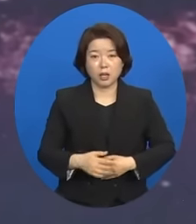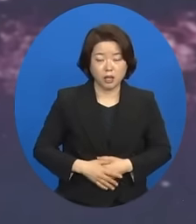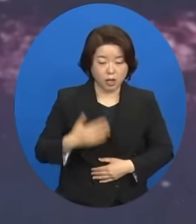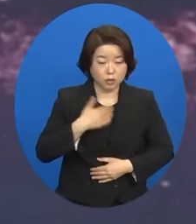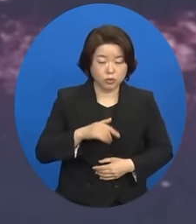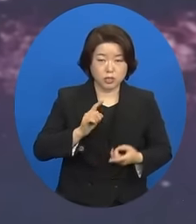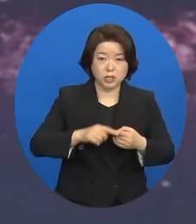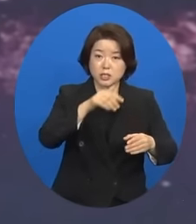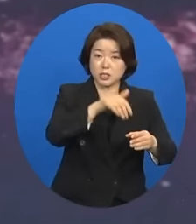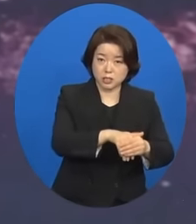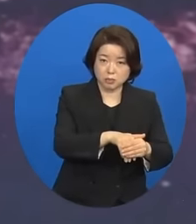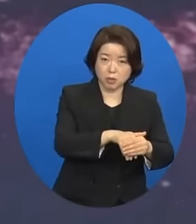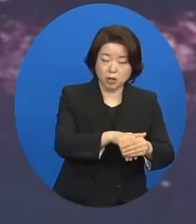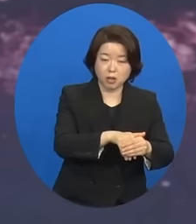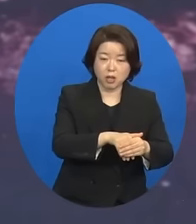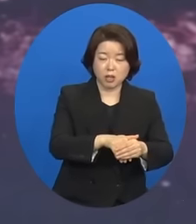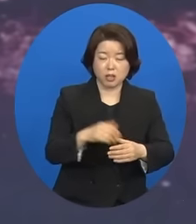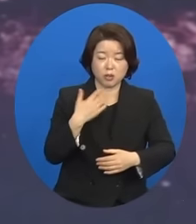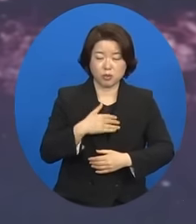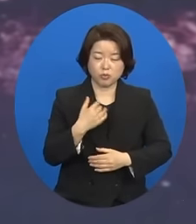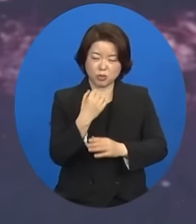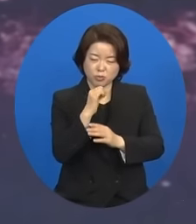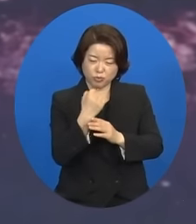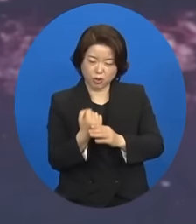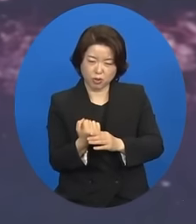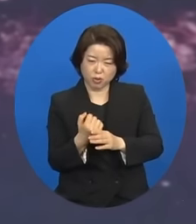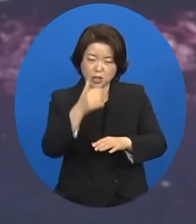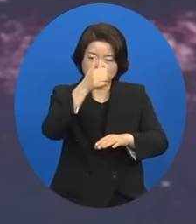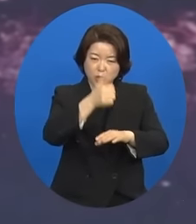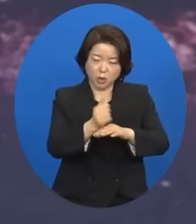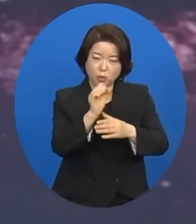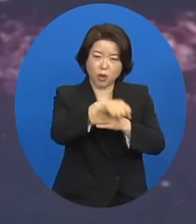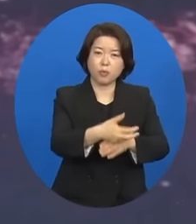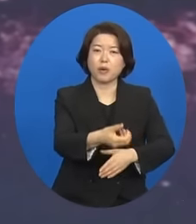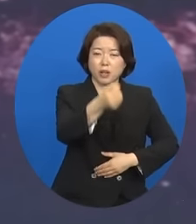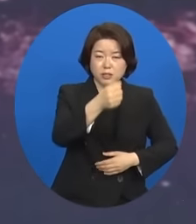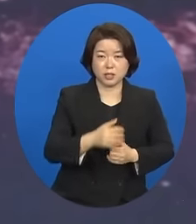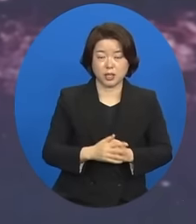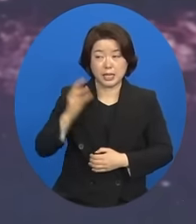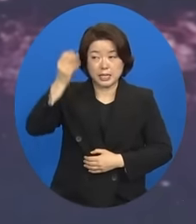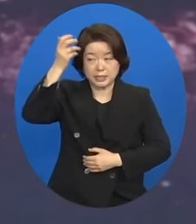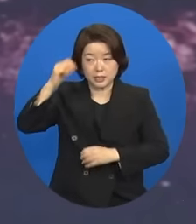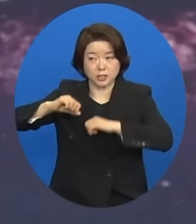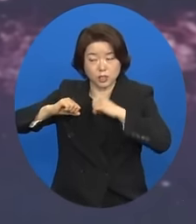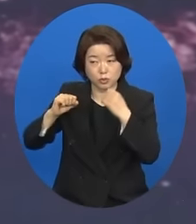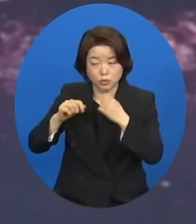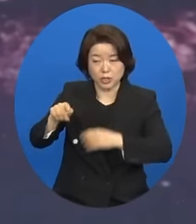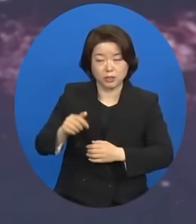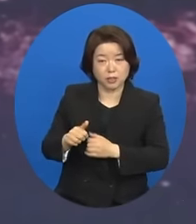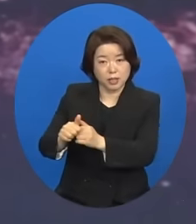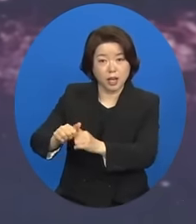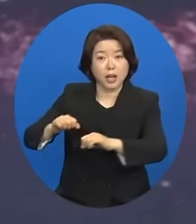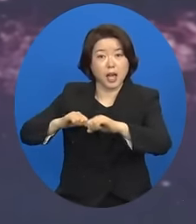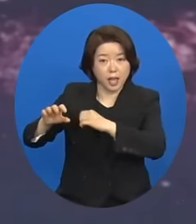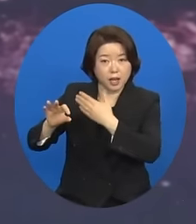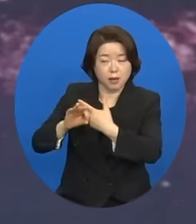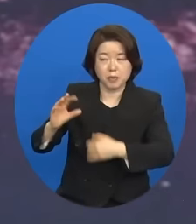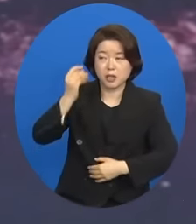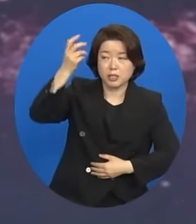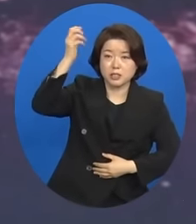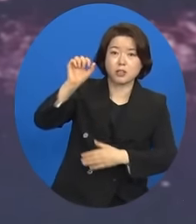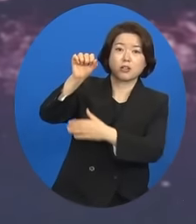심으면 육체 썩어질 것을 거두고 성령에 순종하여서 성령을 따라 행하면 성령의